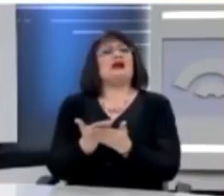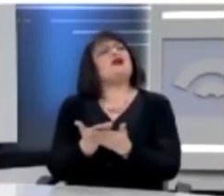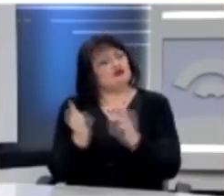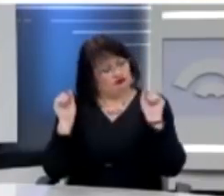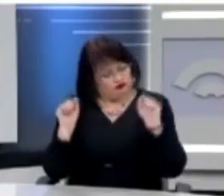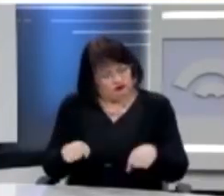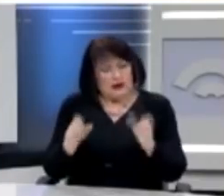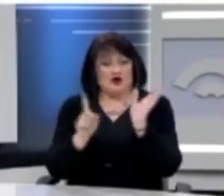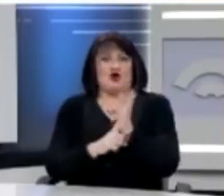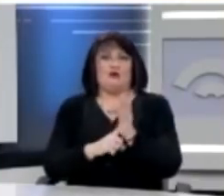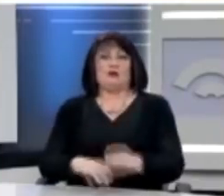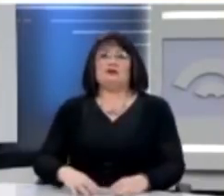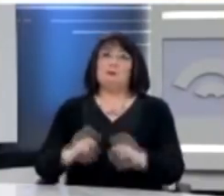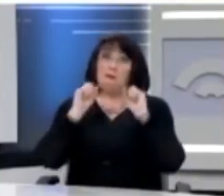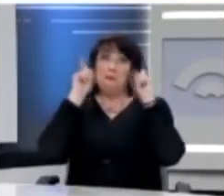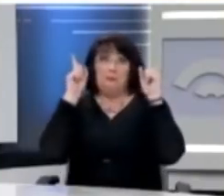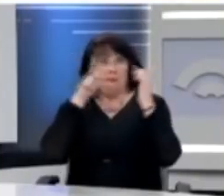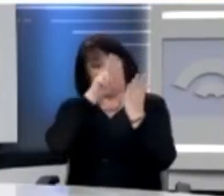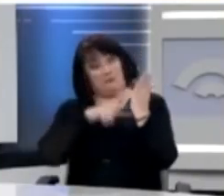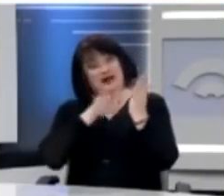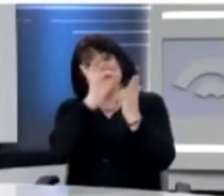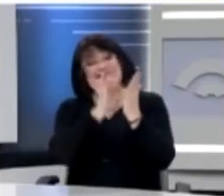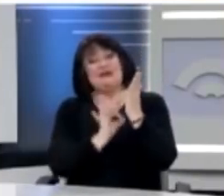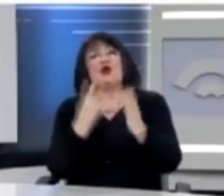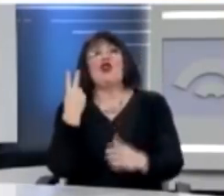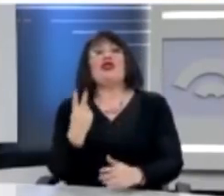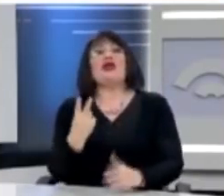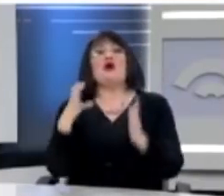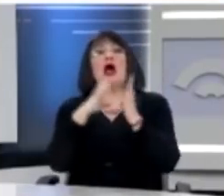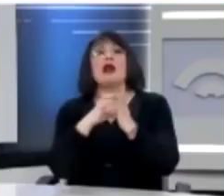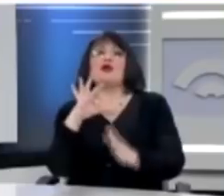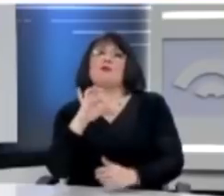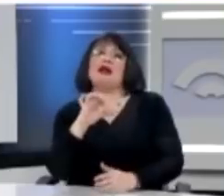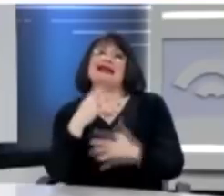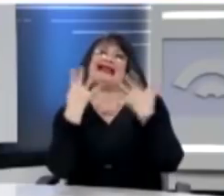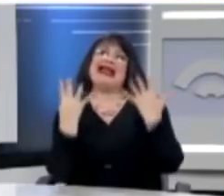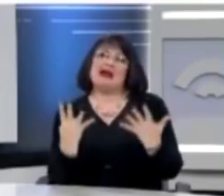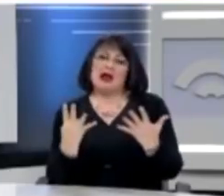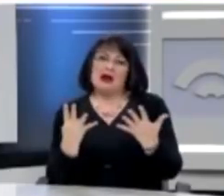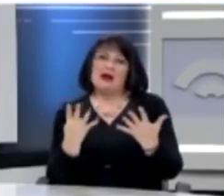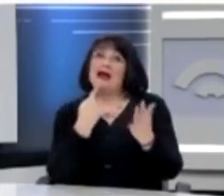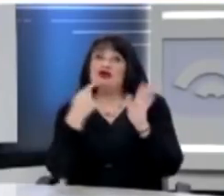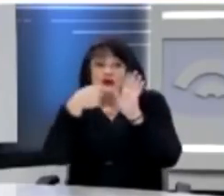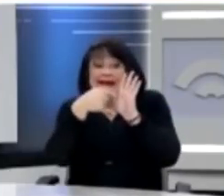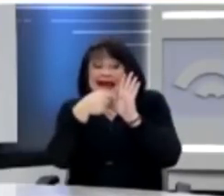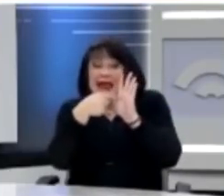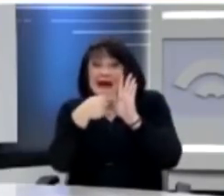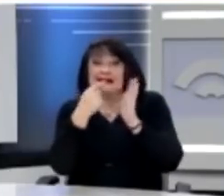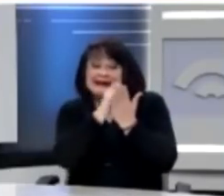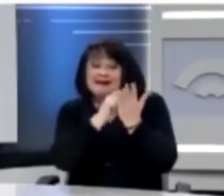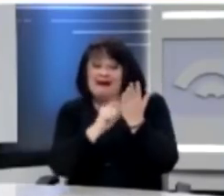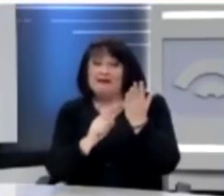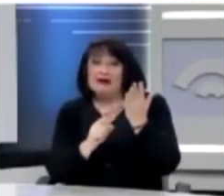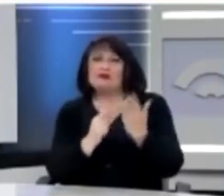παράδειγμα, μας έκανε εντύπωση το σημείο 2 του άρθρου 59, όπου λέτε ότι